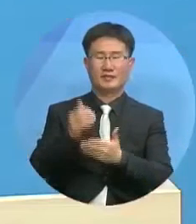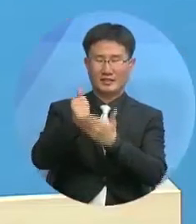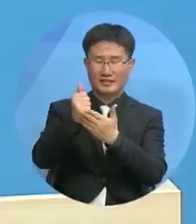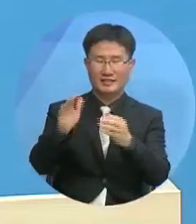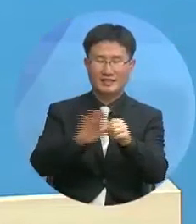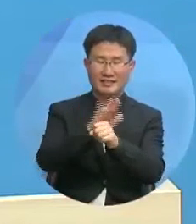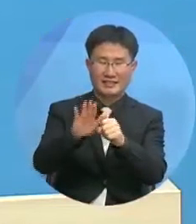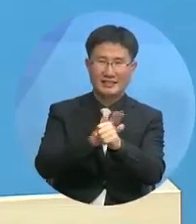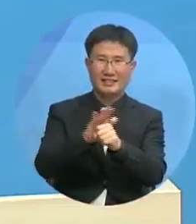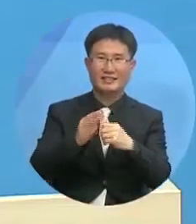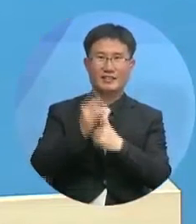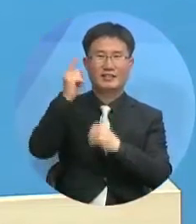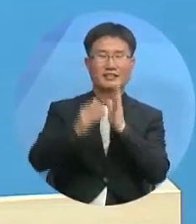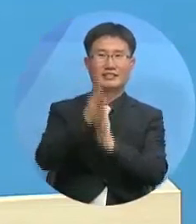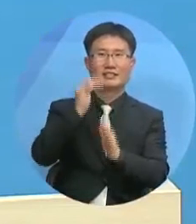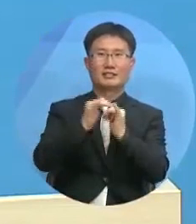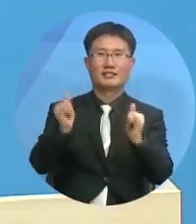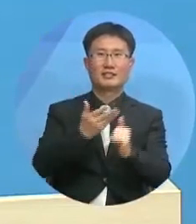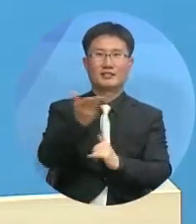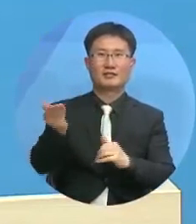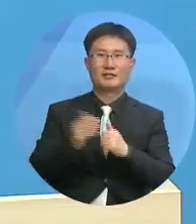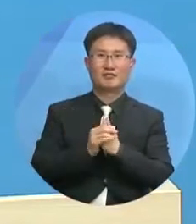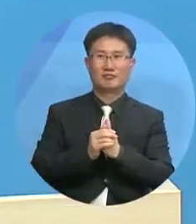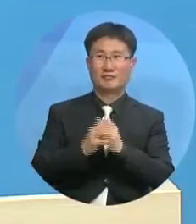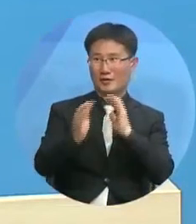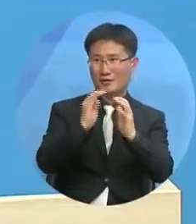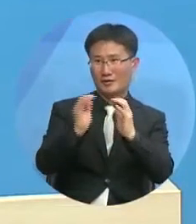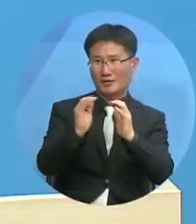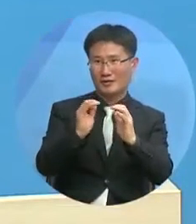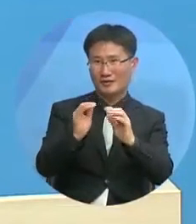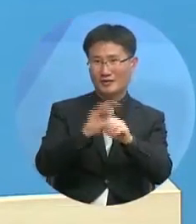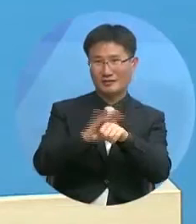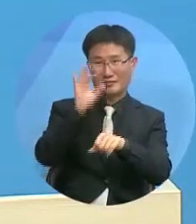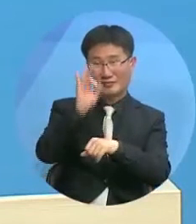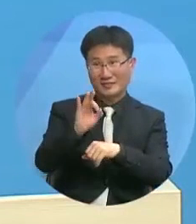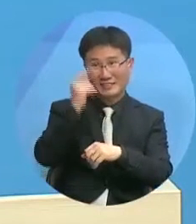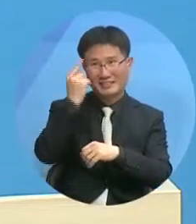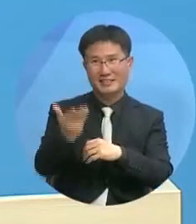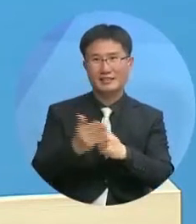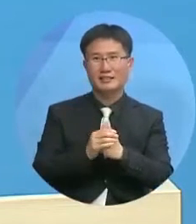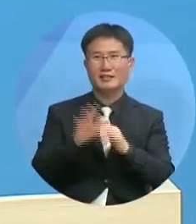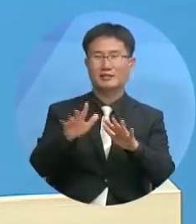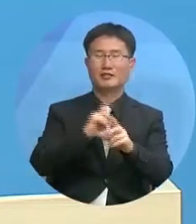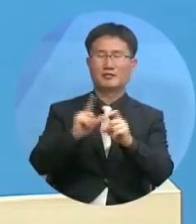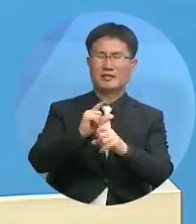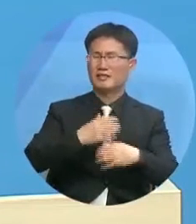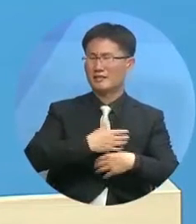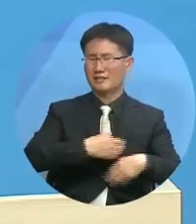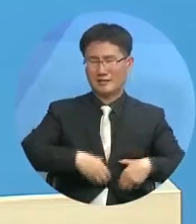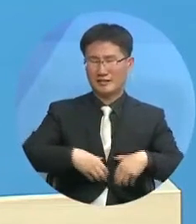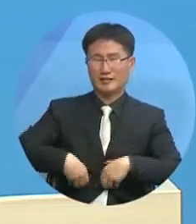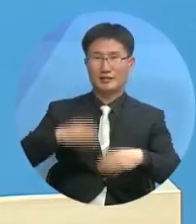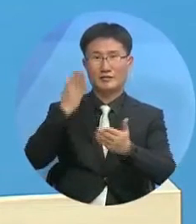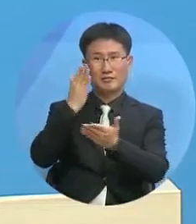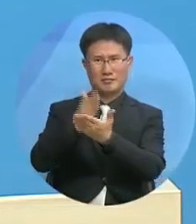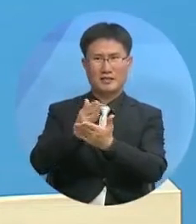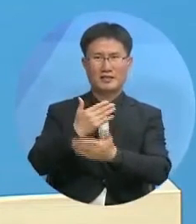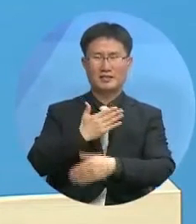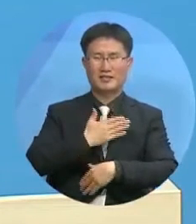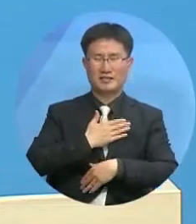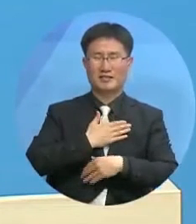존경하고 사랑하는 고향 시민 여러분, 토론 어떻게 보셨습니까? 더 이상 망설이지 말고 저